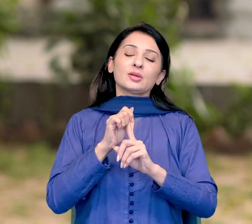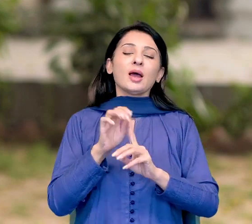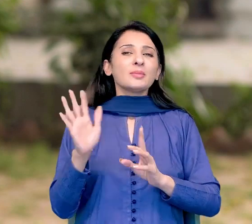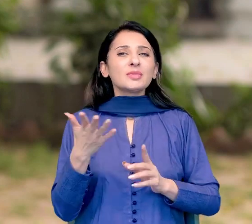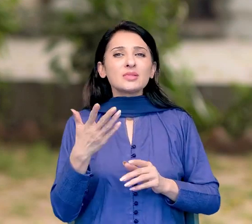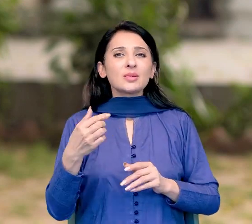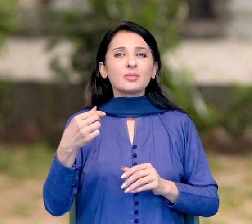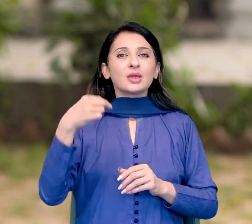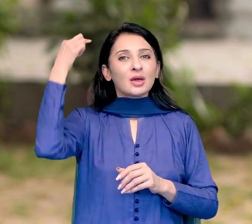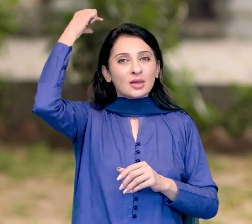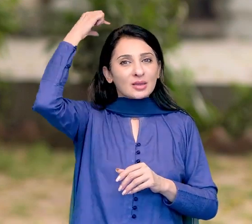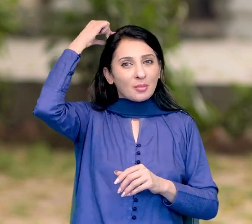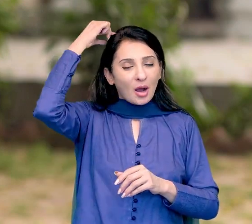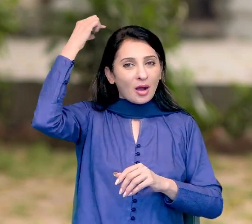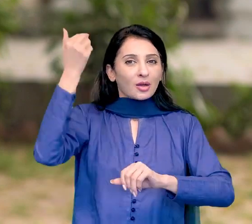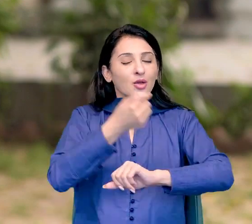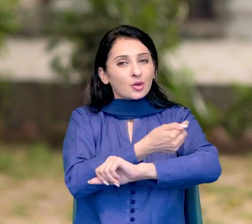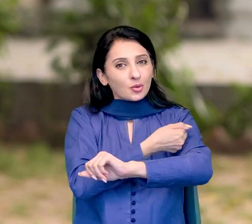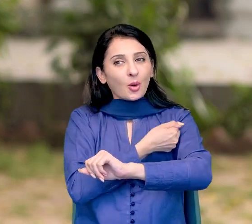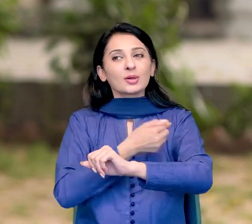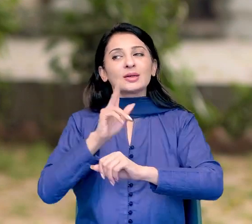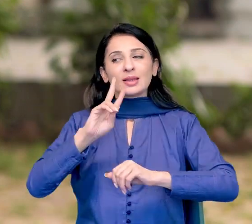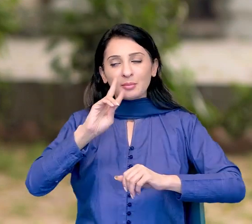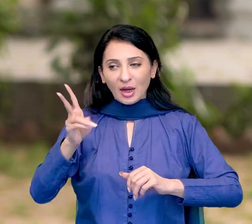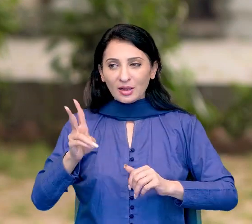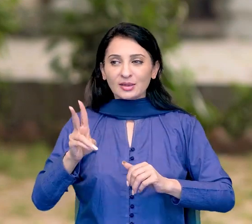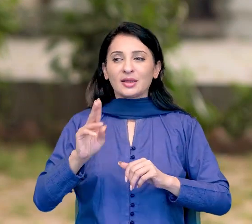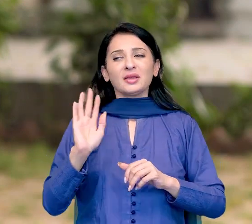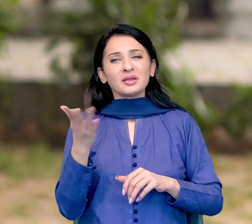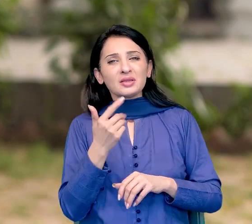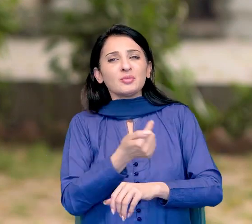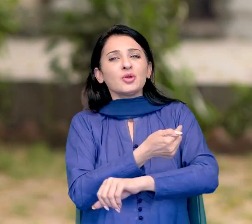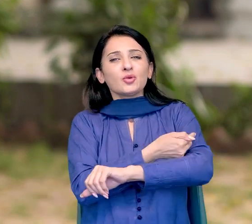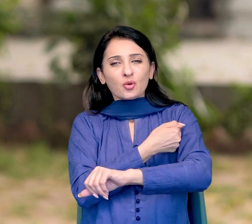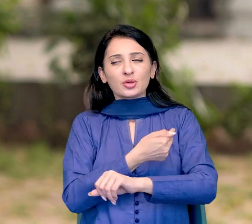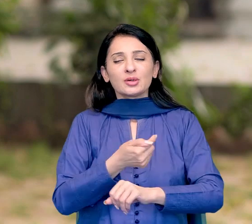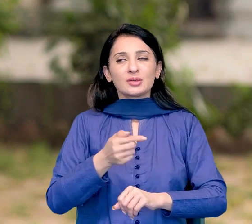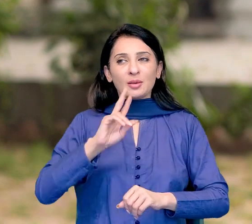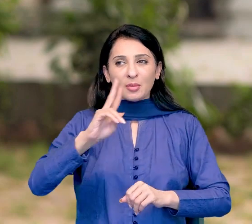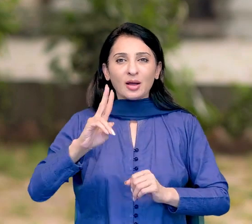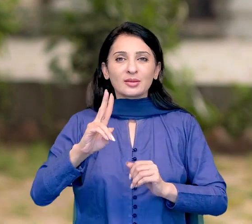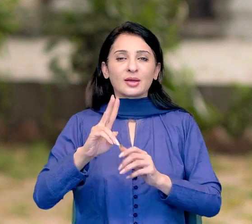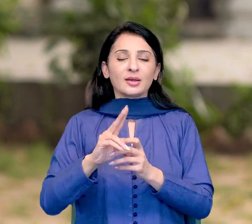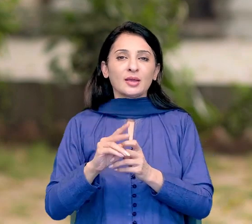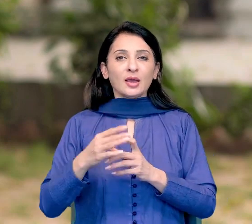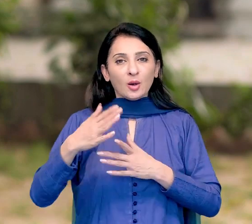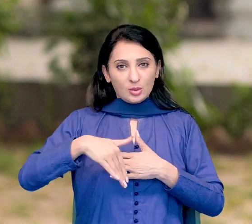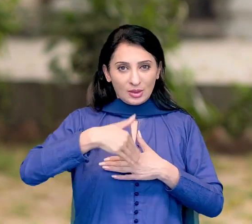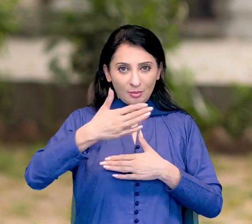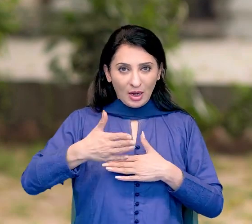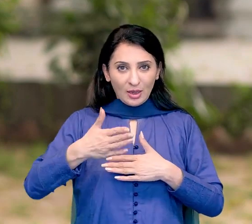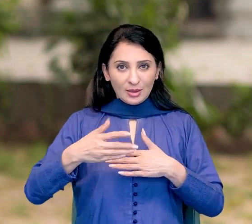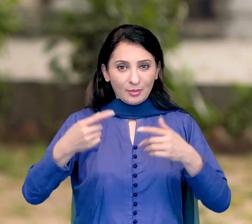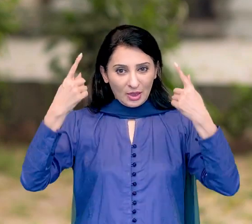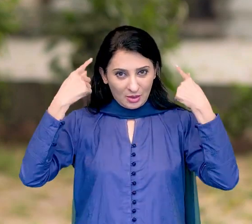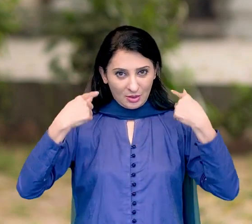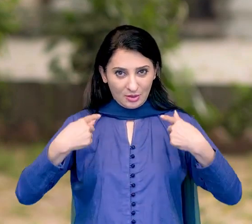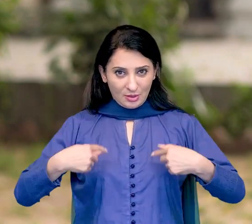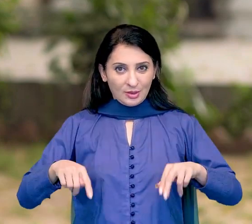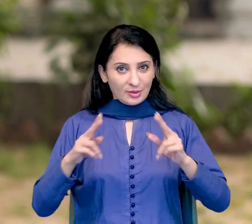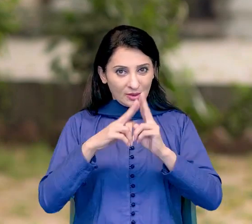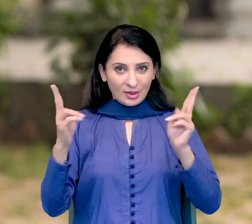آپ کسی چاہے سائیکائٹرسٹ سے کریں, کسی سے بات کریں, اپنے دل کا حال ہلکا کریں, اینڈ ریکگنائز